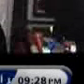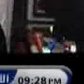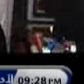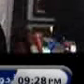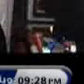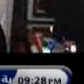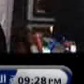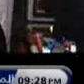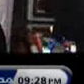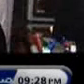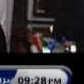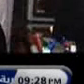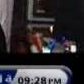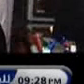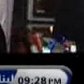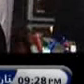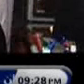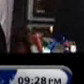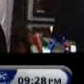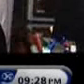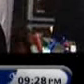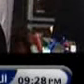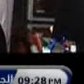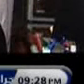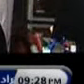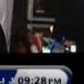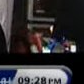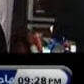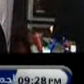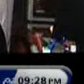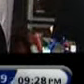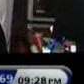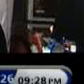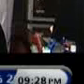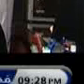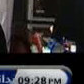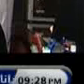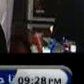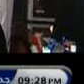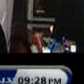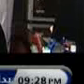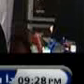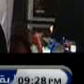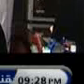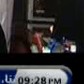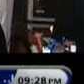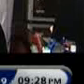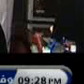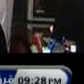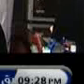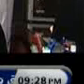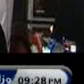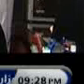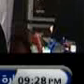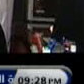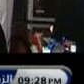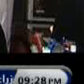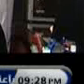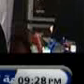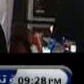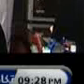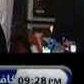7 مليون جنيه وده بيغطي تكاليف إنشاء 3 عمارات ونقل مجموعة من السكان كمرحلة